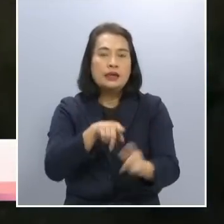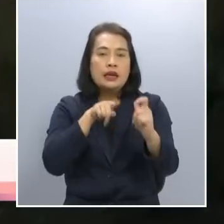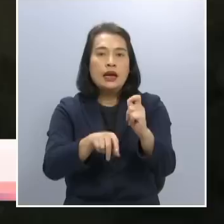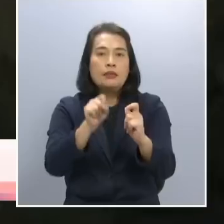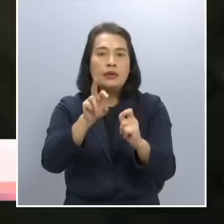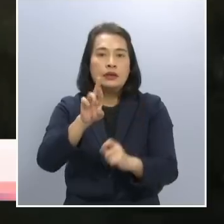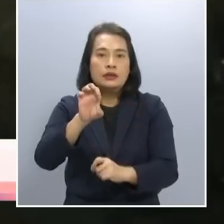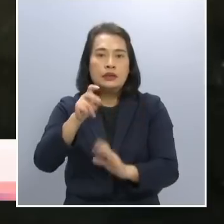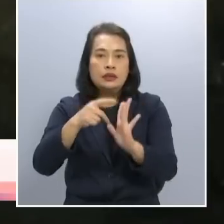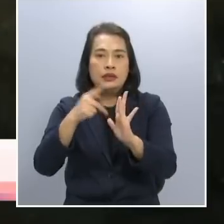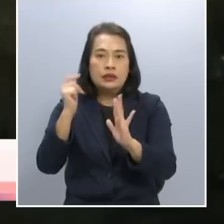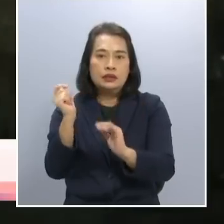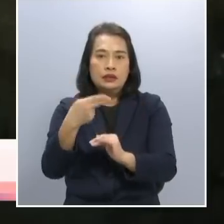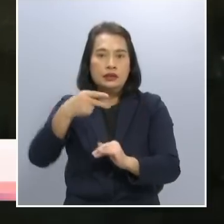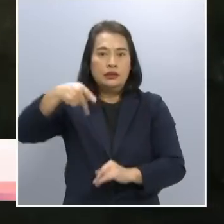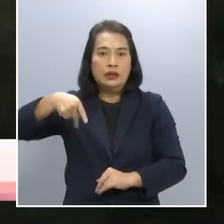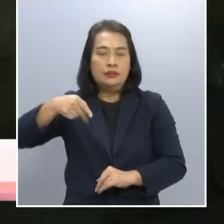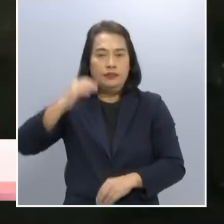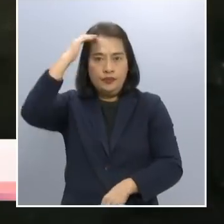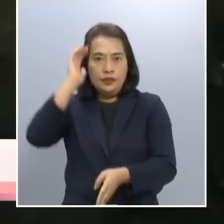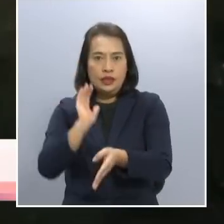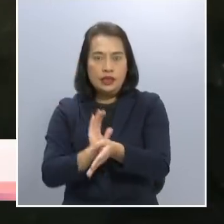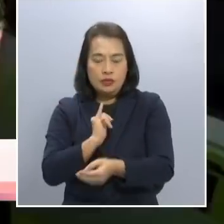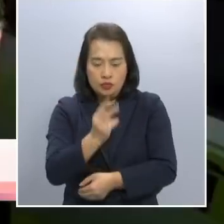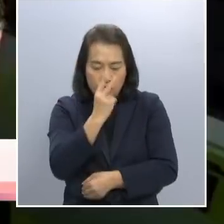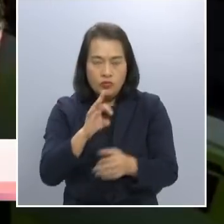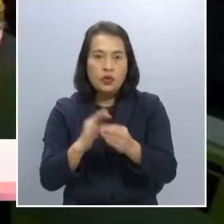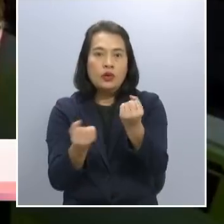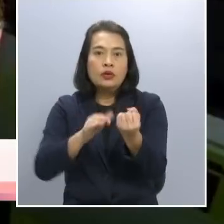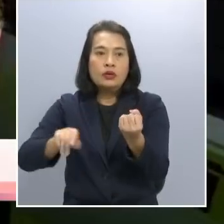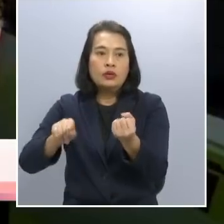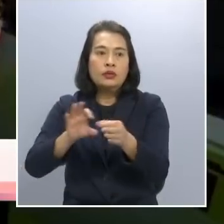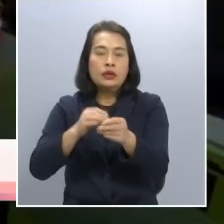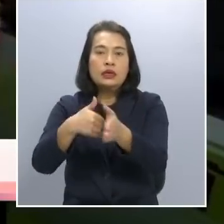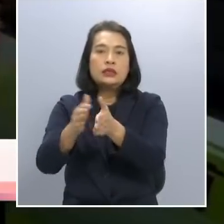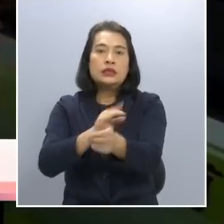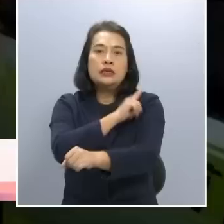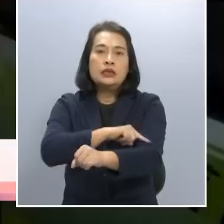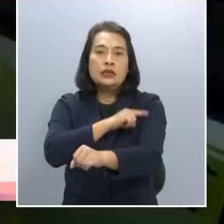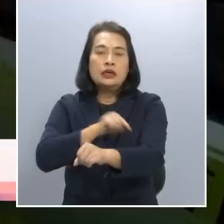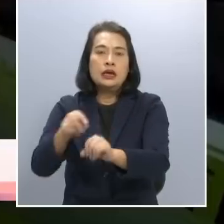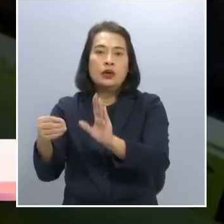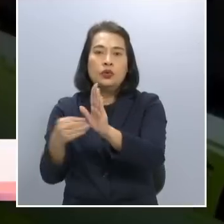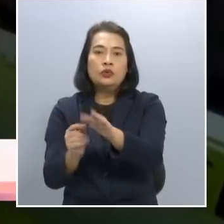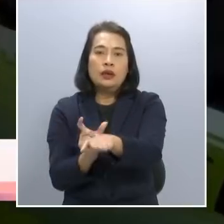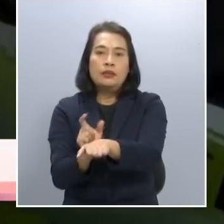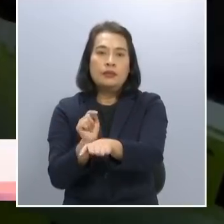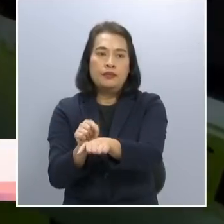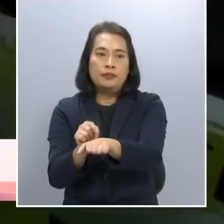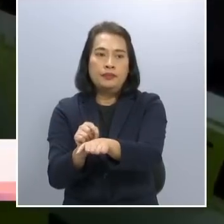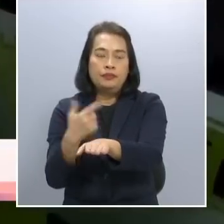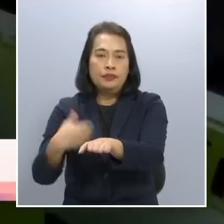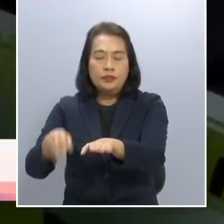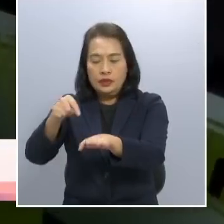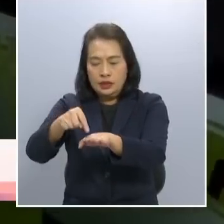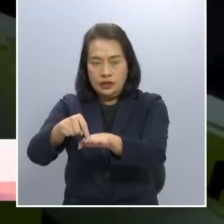ะหลังจากนั้นตำรวจเองก็ไปตรวจสอบครับไปพบรถกระบะสีขาวยี่ห้อ Toyota Vigo ทะเบียนกรุงเทพนะฮะจอดอยู่หน้าอู่สภาพกระจกคุณผู้ชม